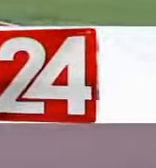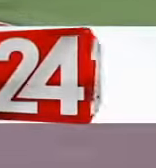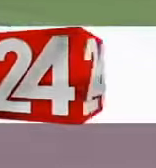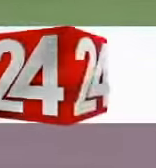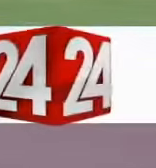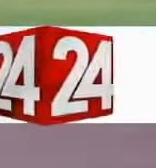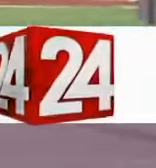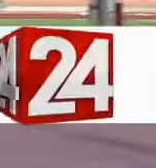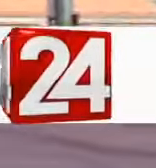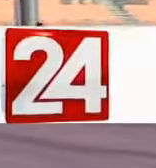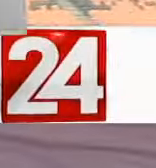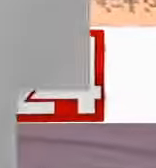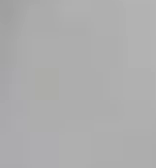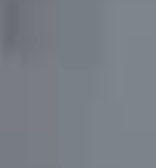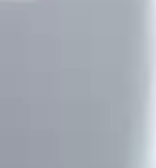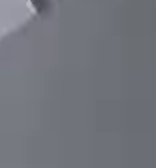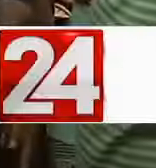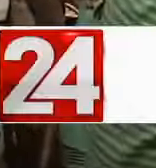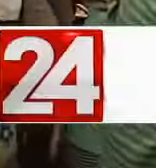pole vaulter.